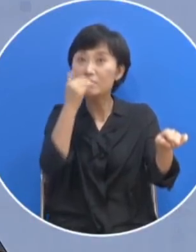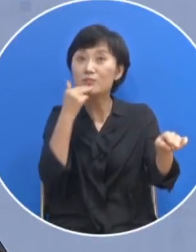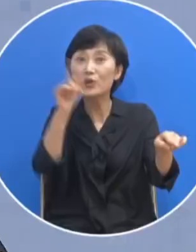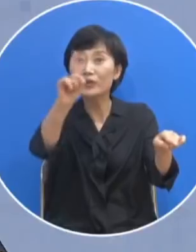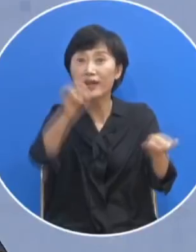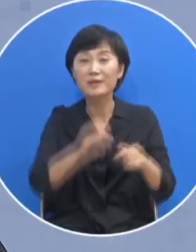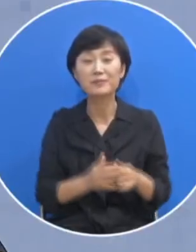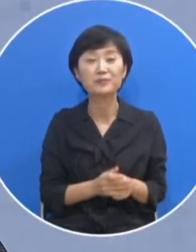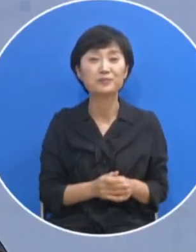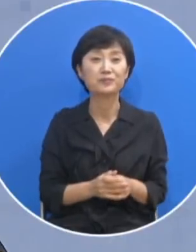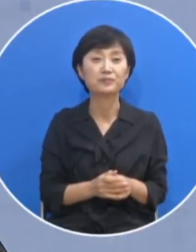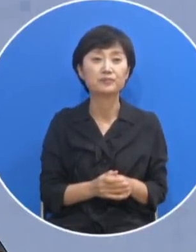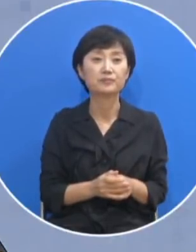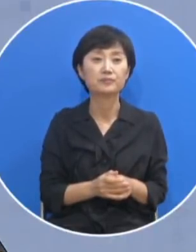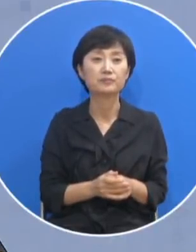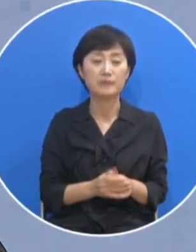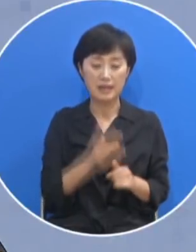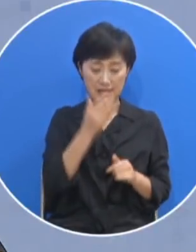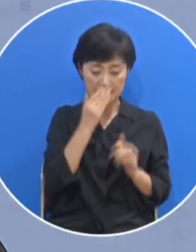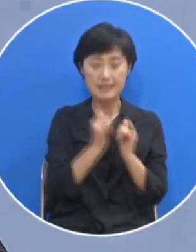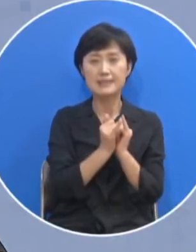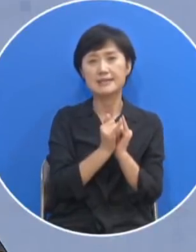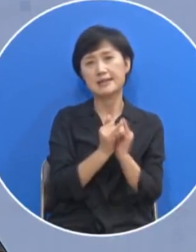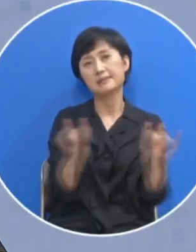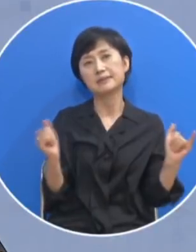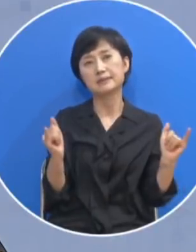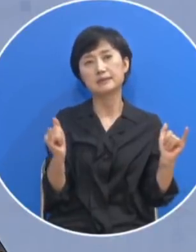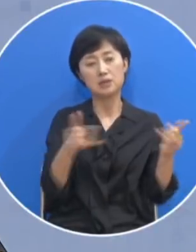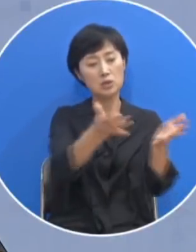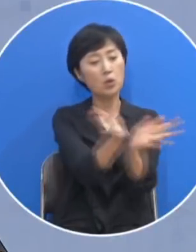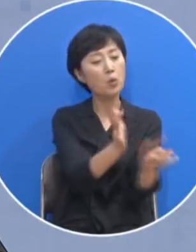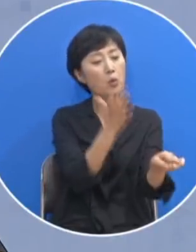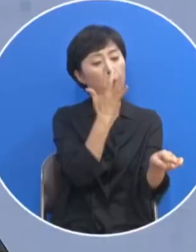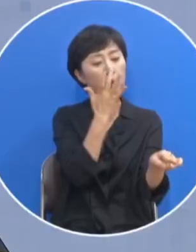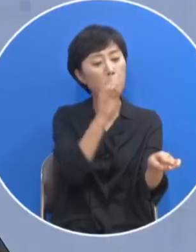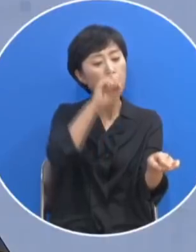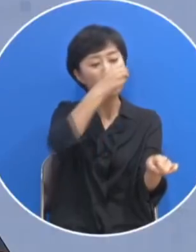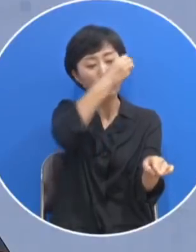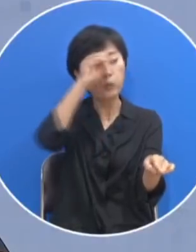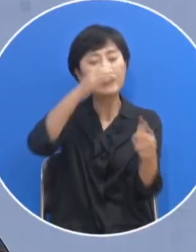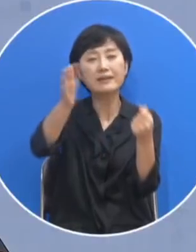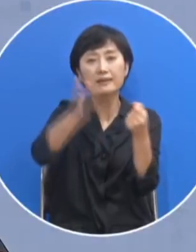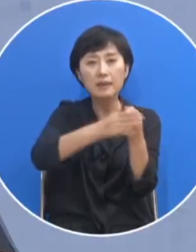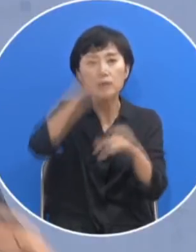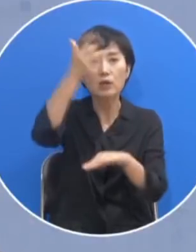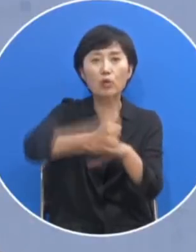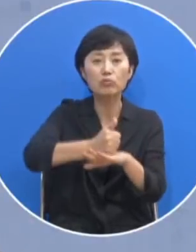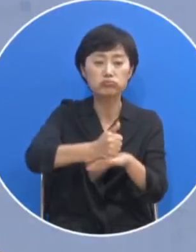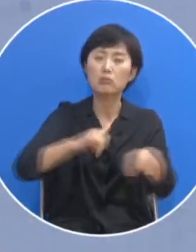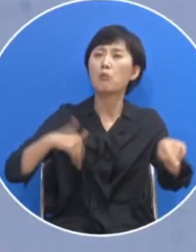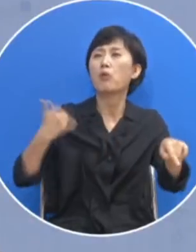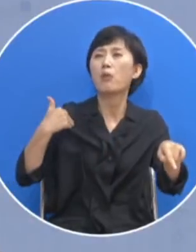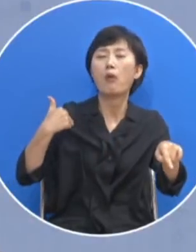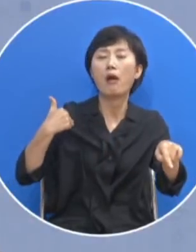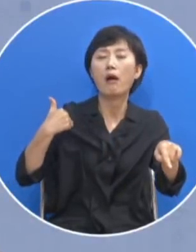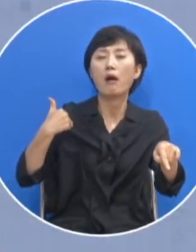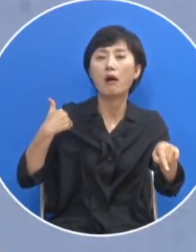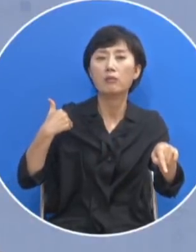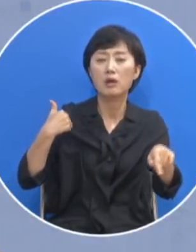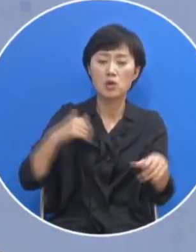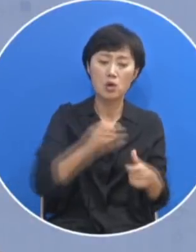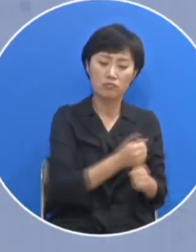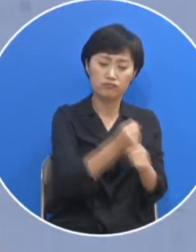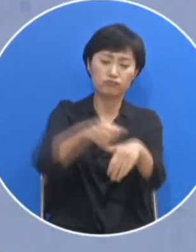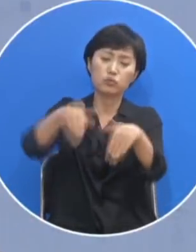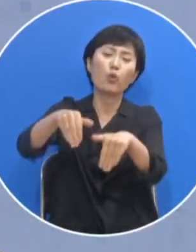그래서 이스라엘 민족이 노예 가 된 거예요 other 스피킹 우리가 깜빡 문앞에 문제 없어 어느 들어옵니다